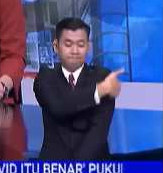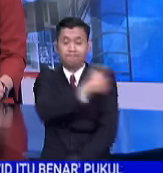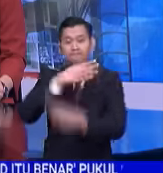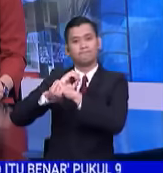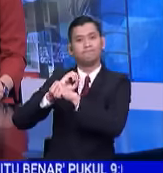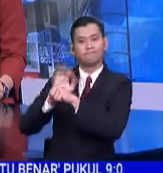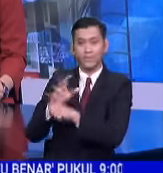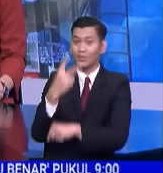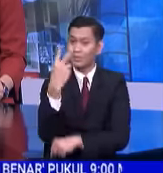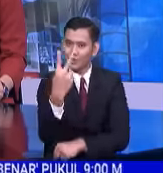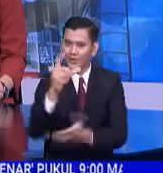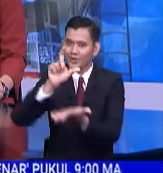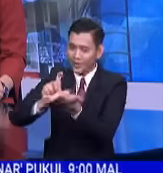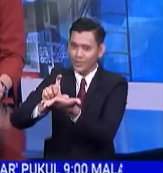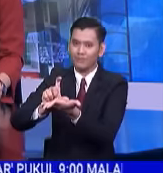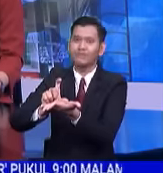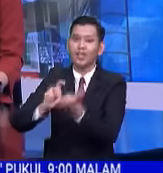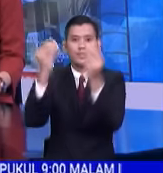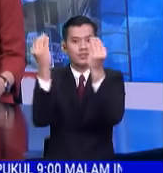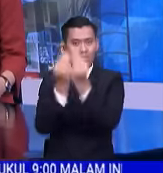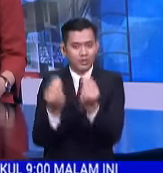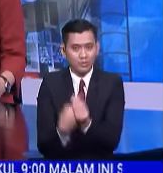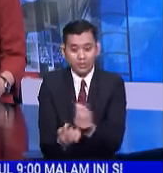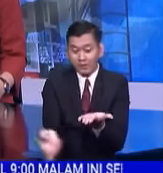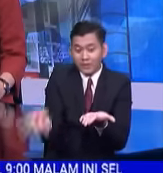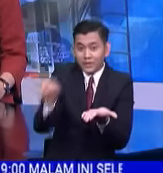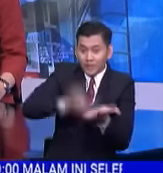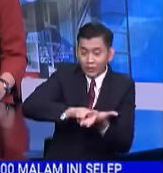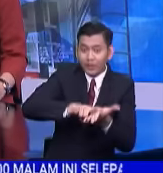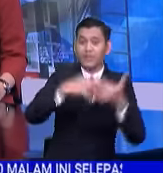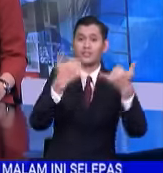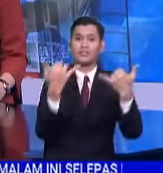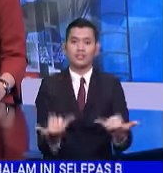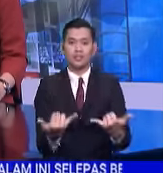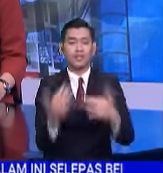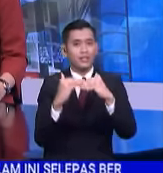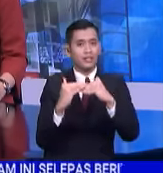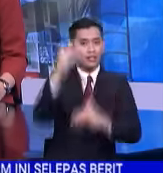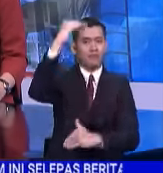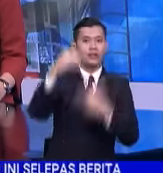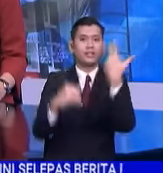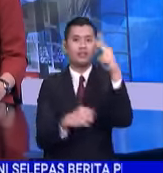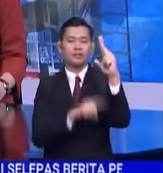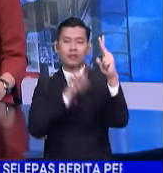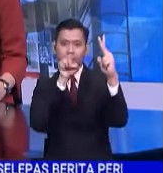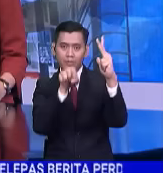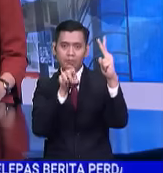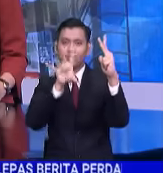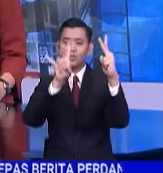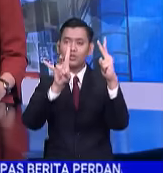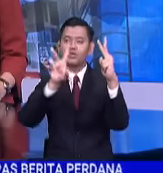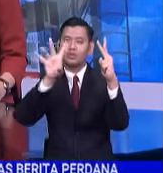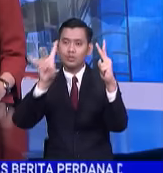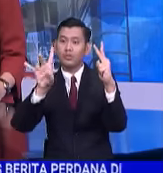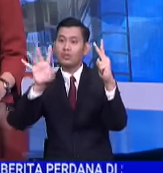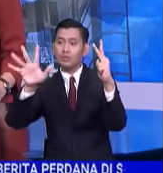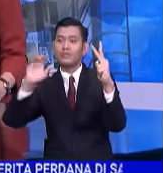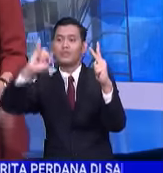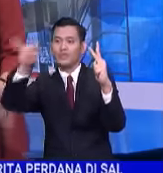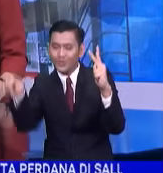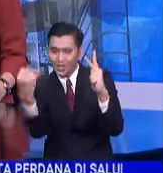kedua-dua dos. Jumlah kumulatif pendaftaran vaksin pula kini lebih 13.757